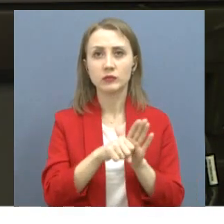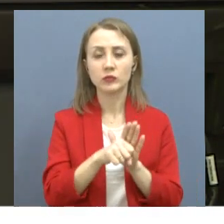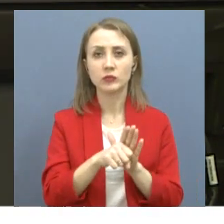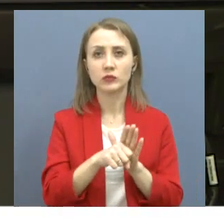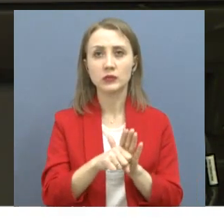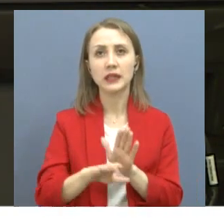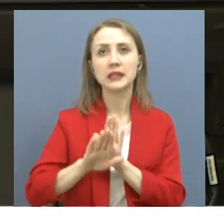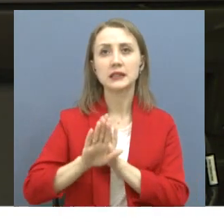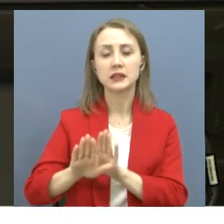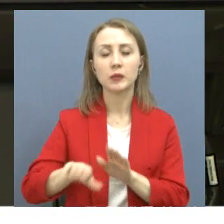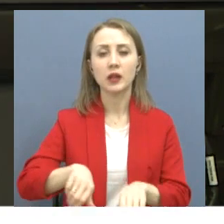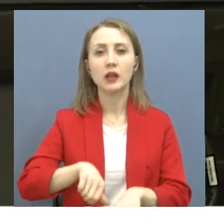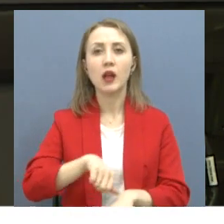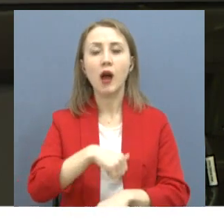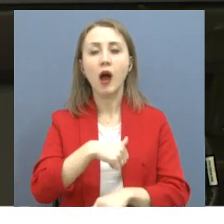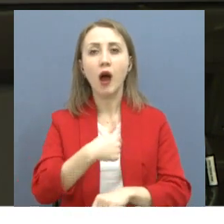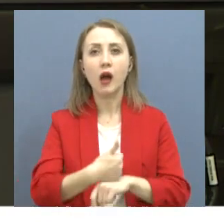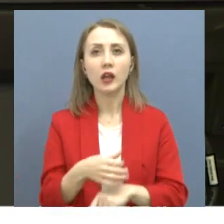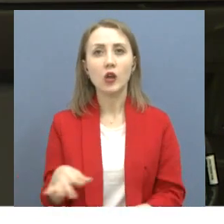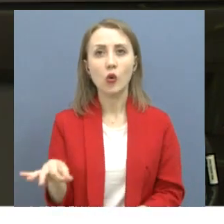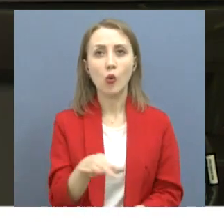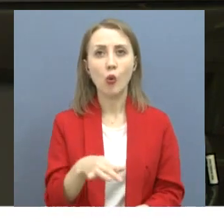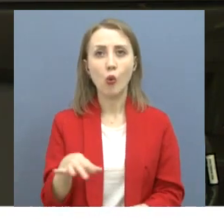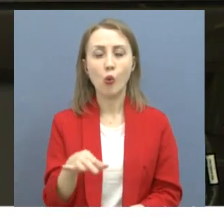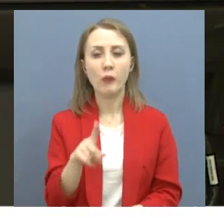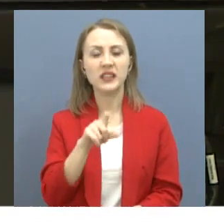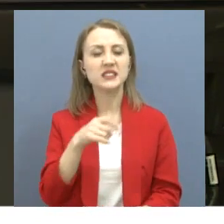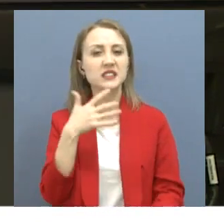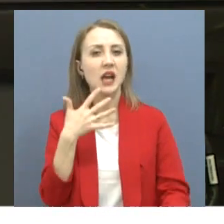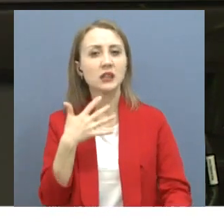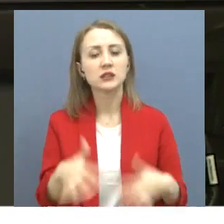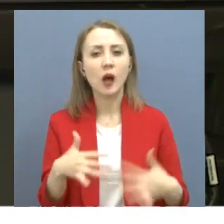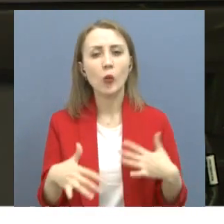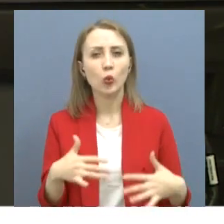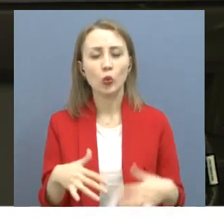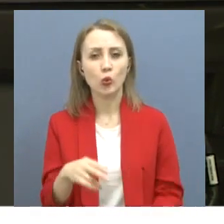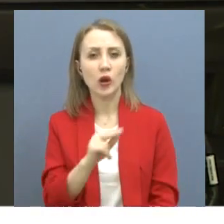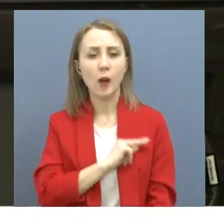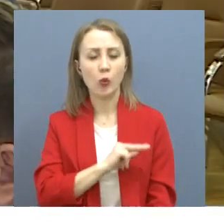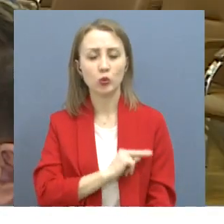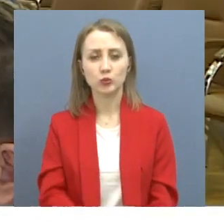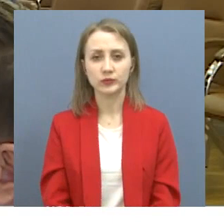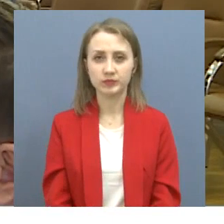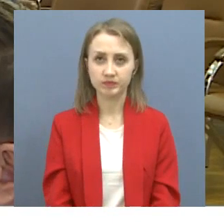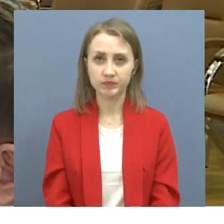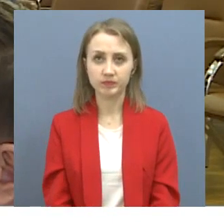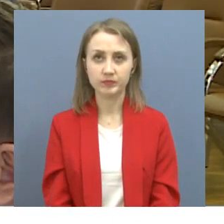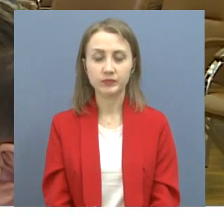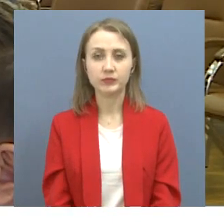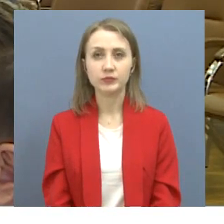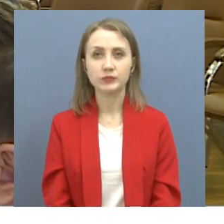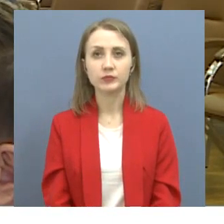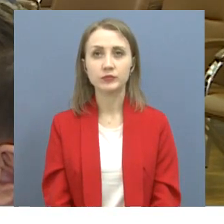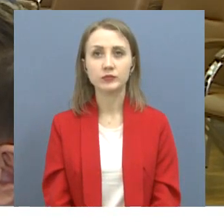акима области отставу Муратулы за слабую координацию и организацию работы. Жамал Габдуллина,